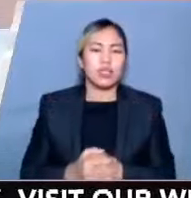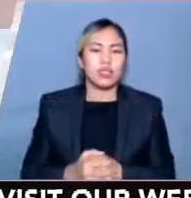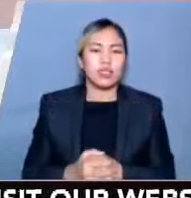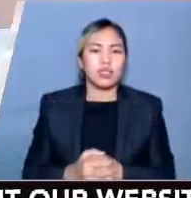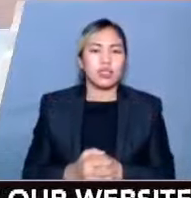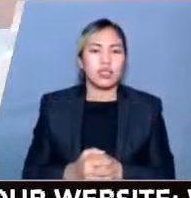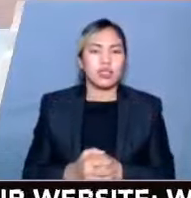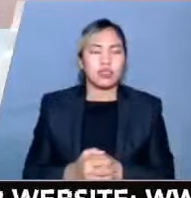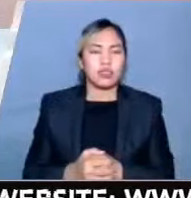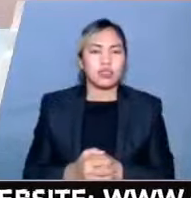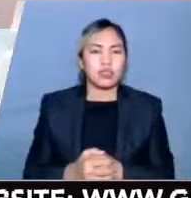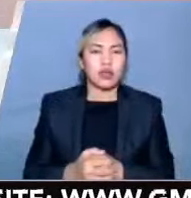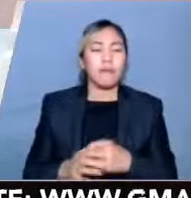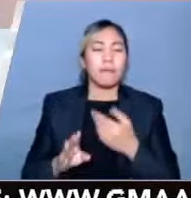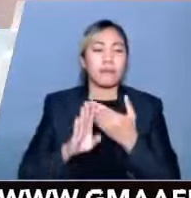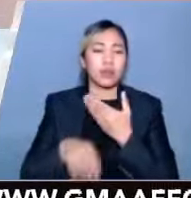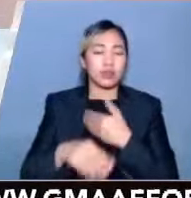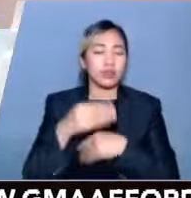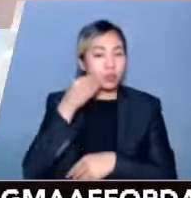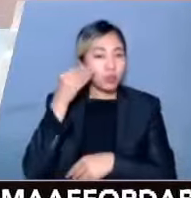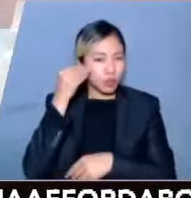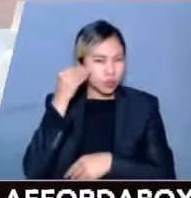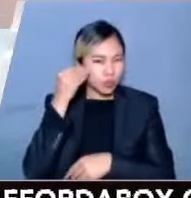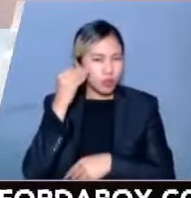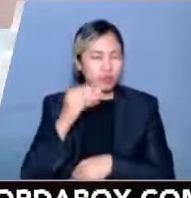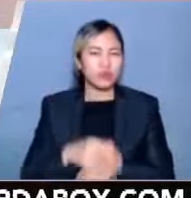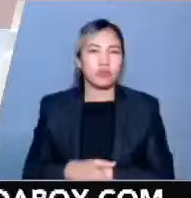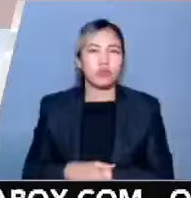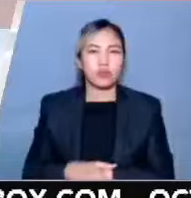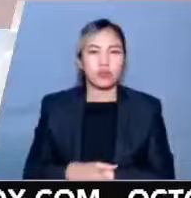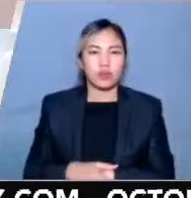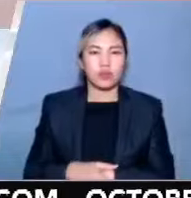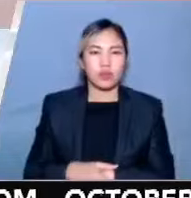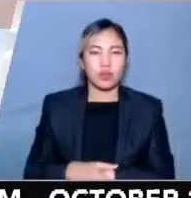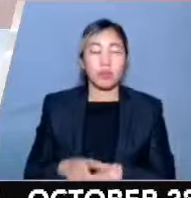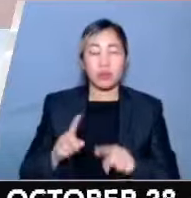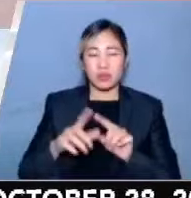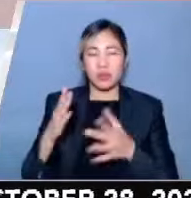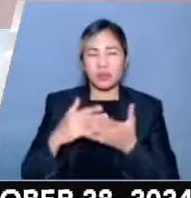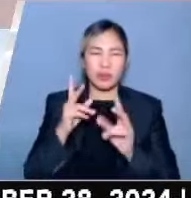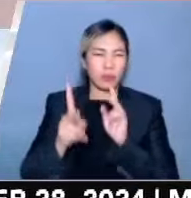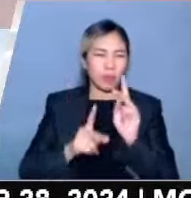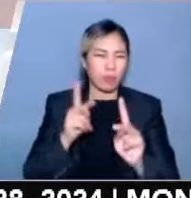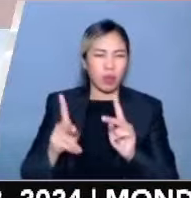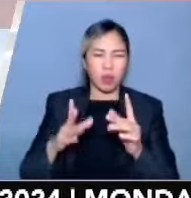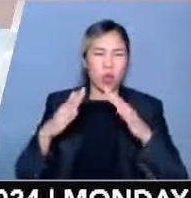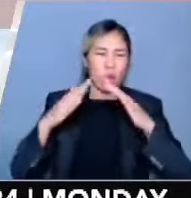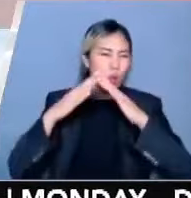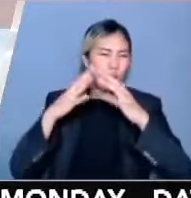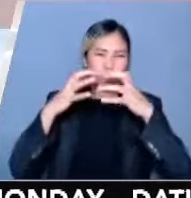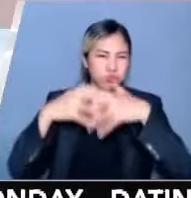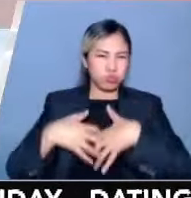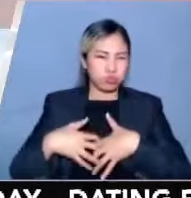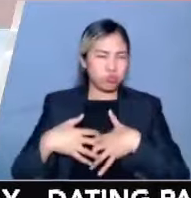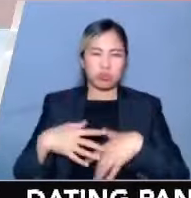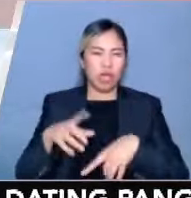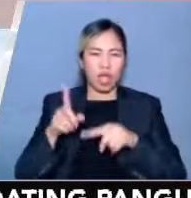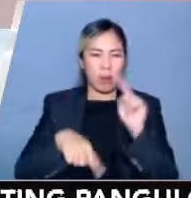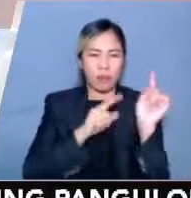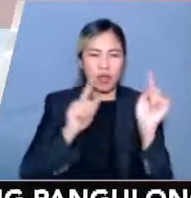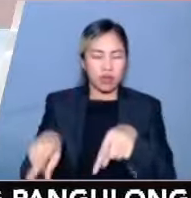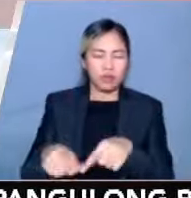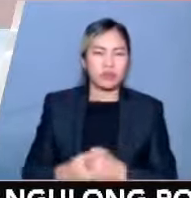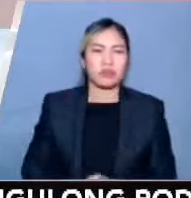mga tahanan, yung may babalikan pa po, ano, kasi yung iba wala na rin pong babalikan. Then probably, yun po ang magiging trigger dyan